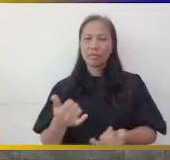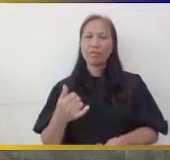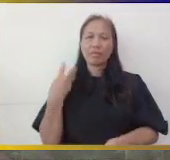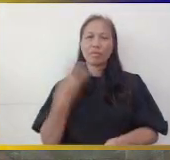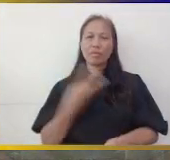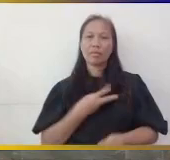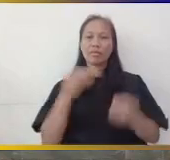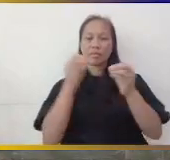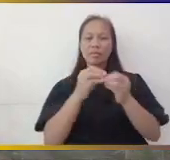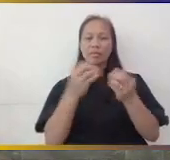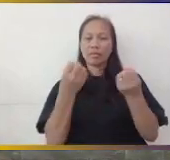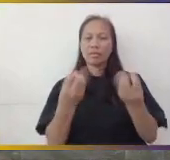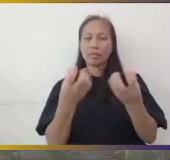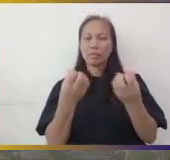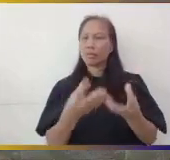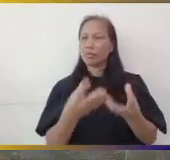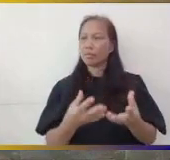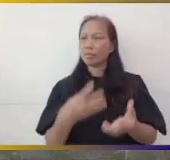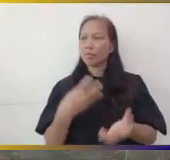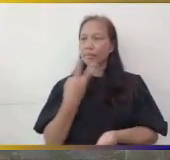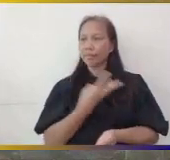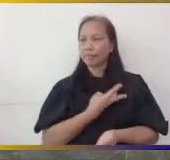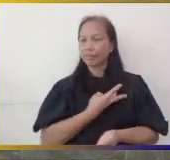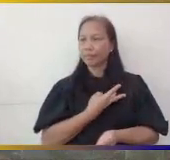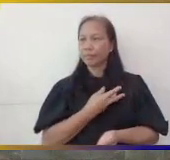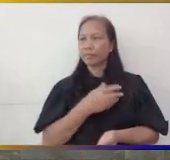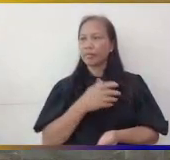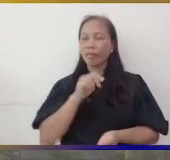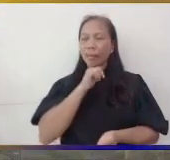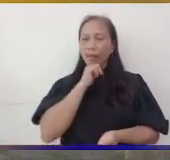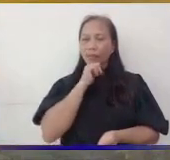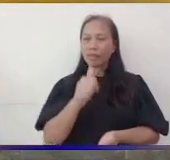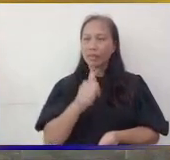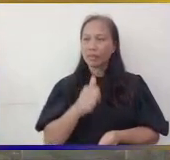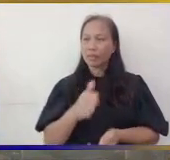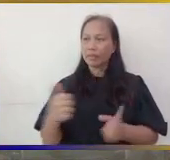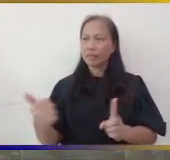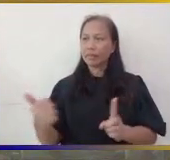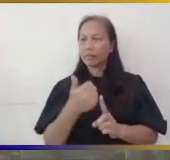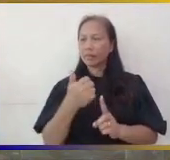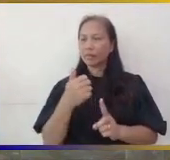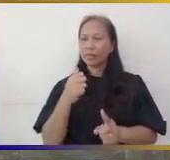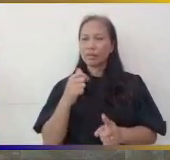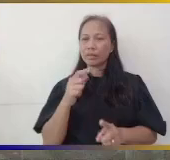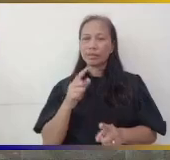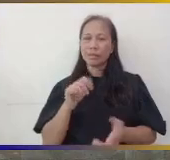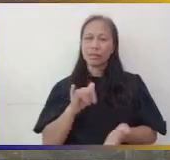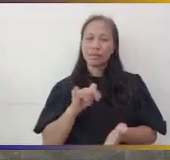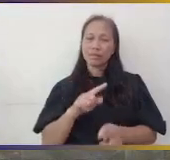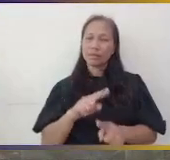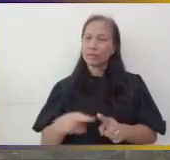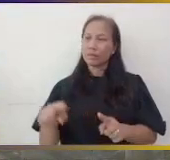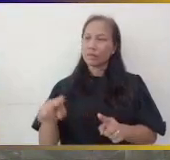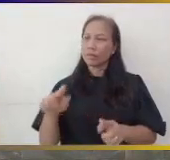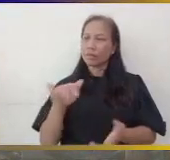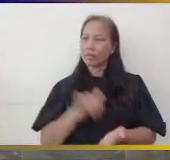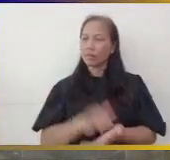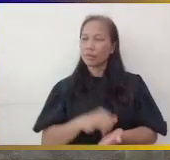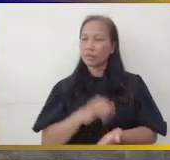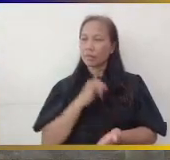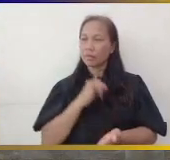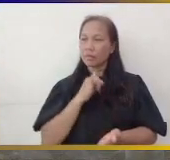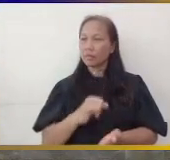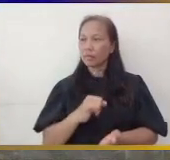tayo Yan po ay katotohanan hindi po yan pangat Yan po ay katotohanan siya po si Cardinal